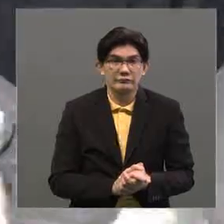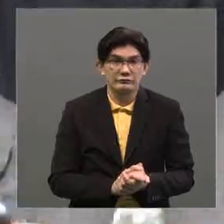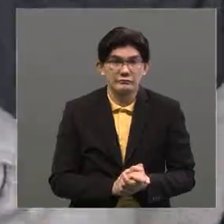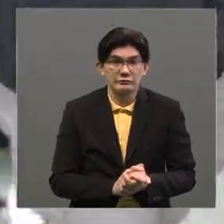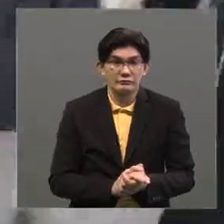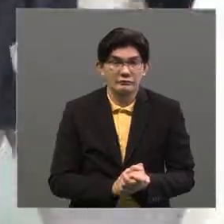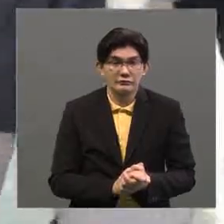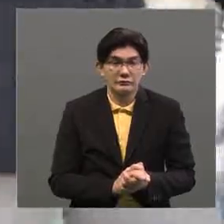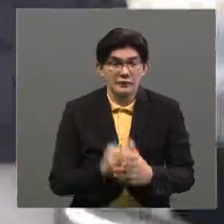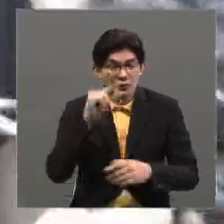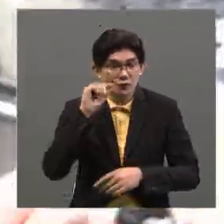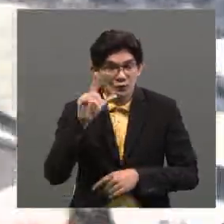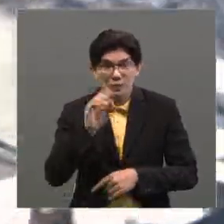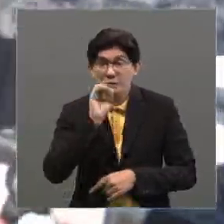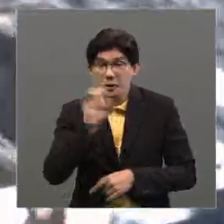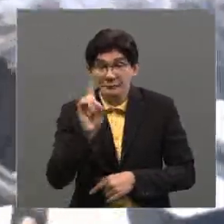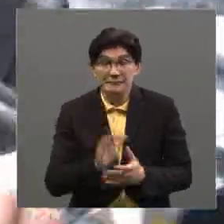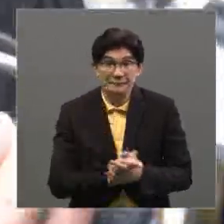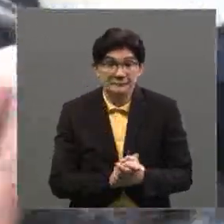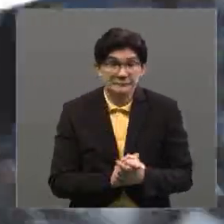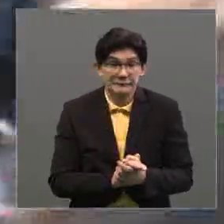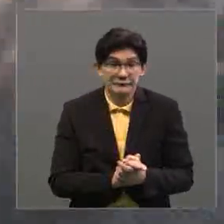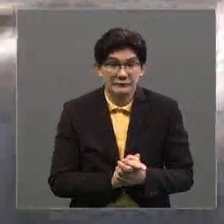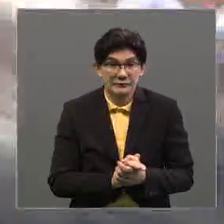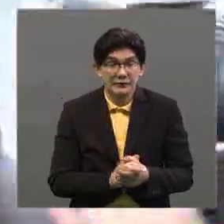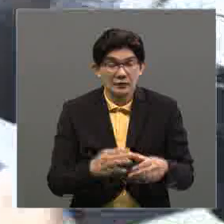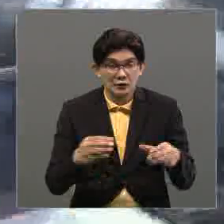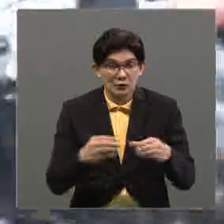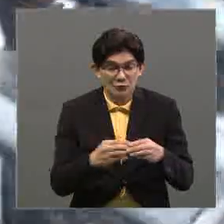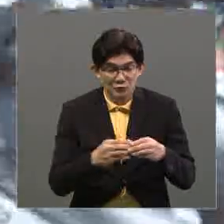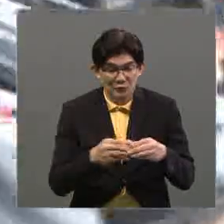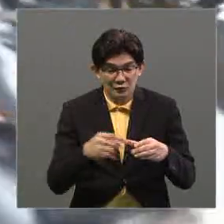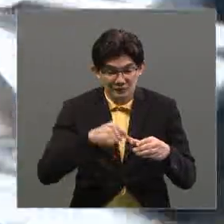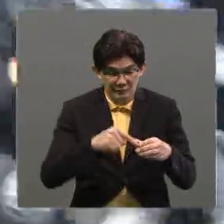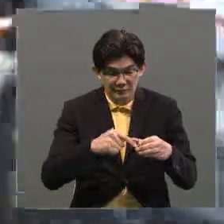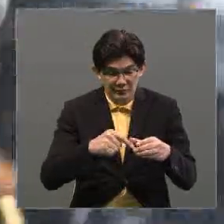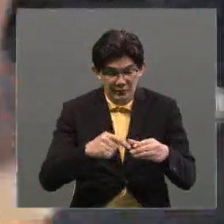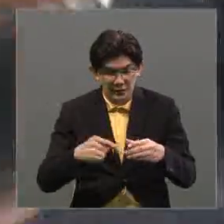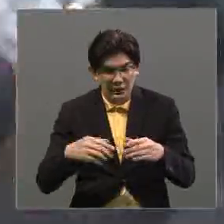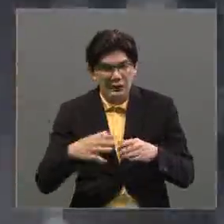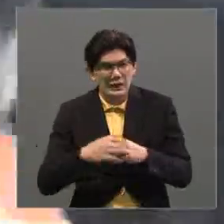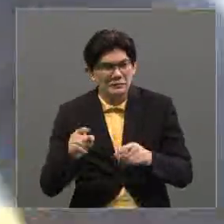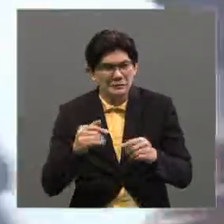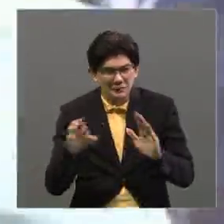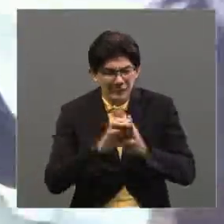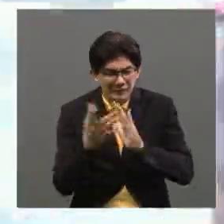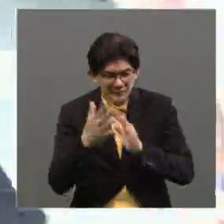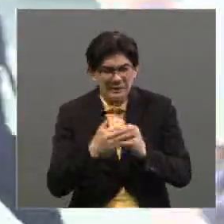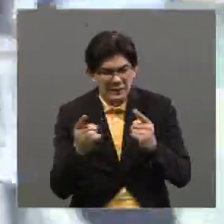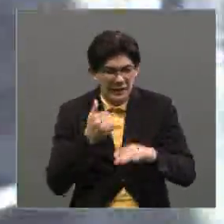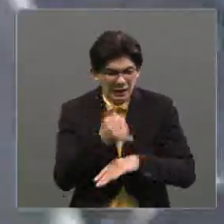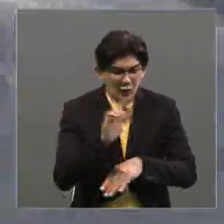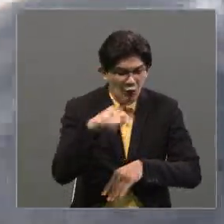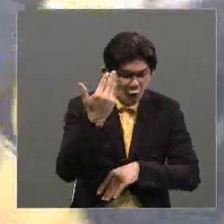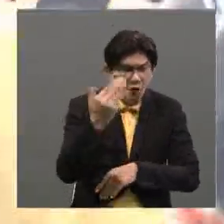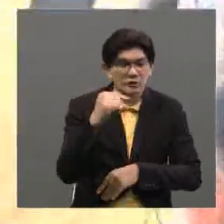ทีนี้ดีลที่คุณชูวิทย์เปิดเนี่ยนะคุณผู้ชมบอกว่าไม่ได้มีแต่คนในภาพที่ไปนะคนที่ไปแล้วไม่อยู่ในภาพแล้วไปก่อนเพื่อนเลยคือทหาร